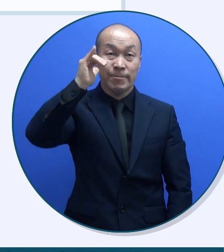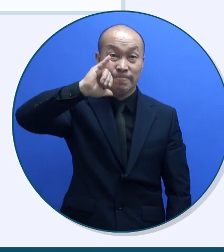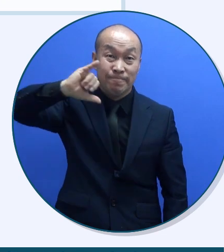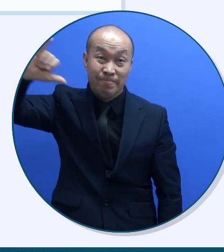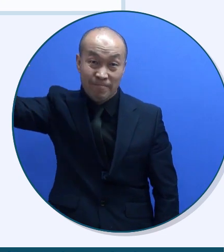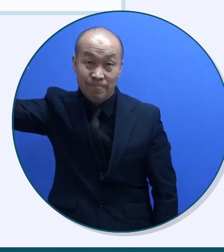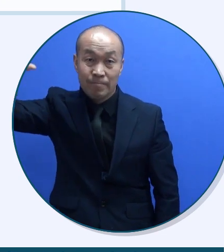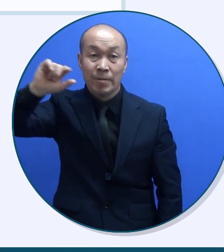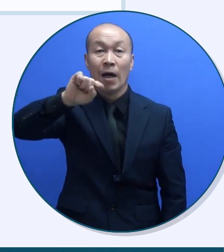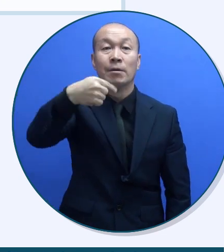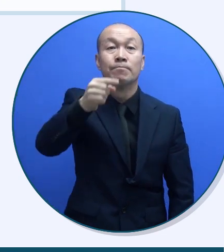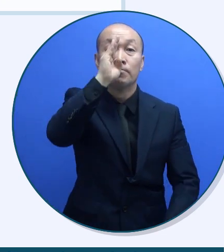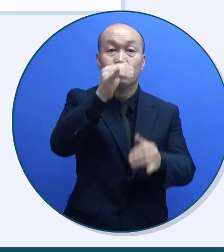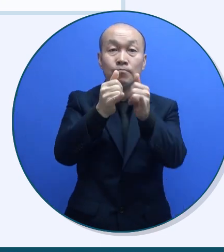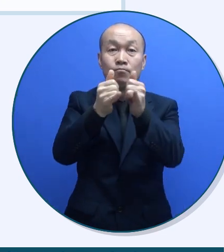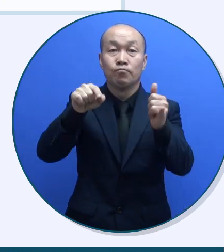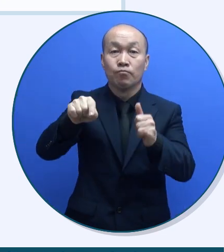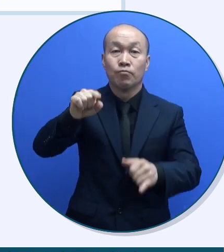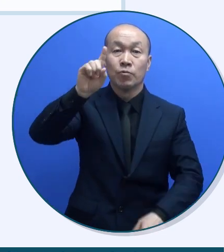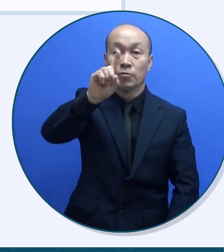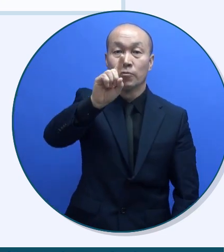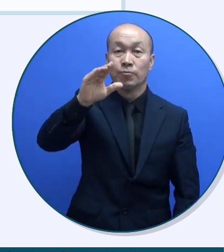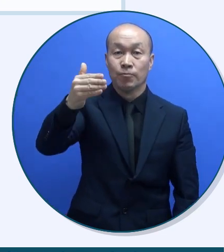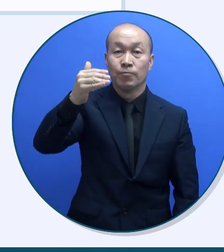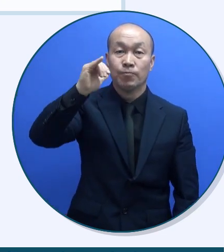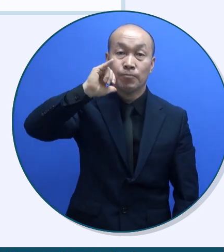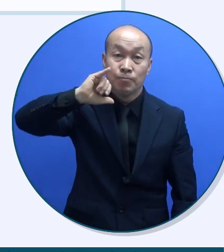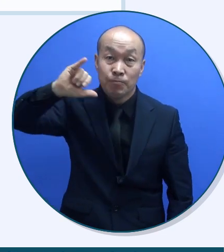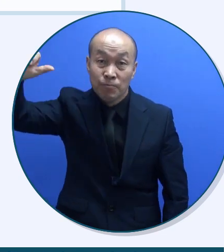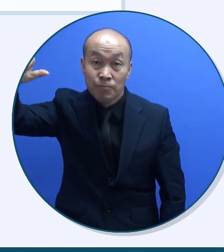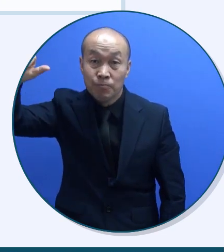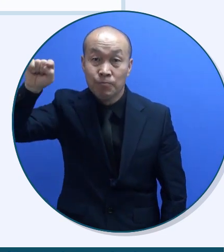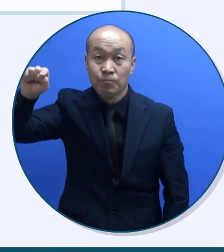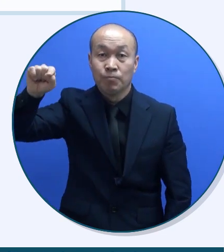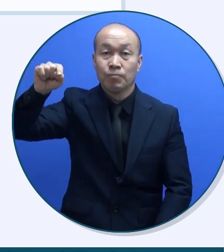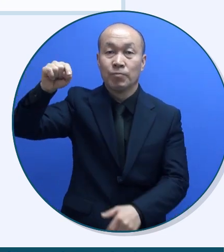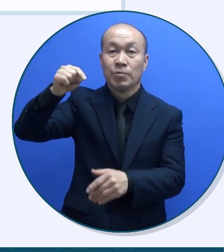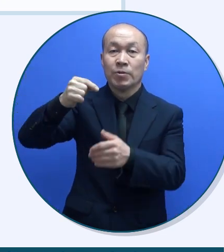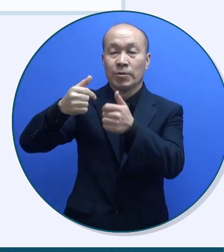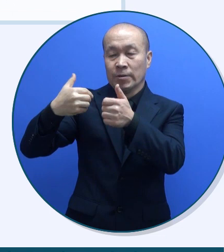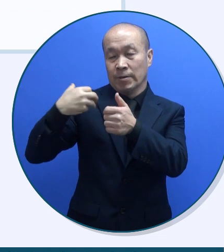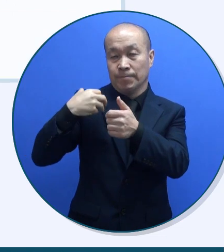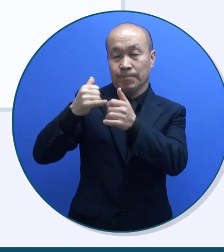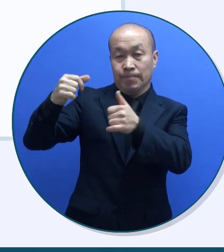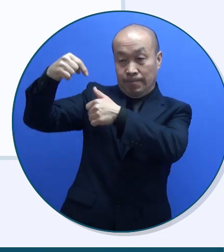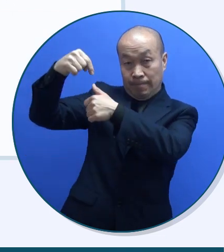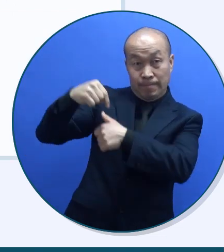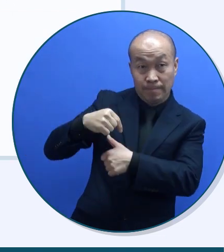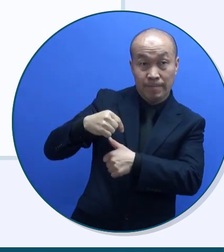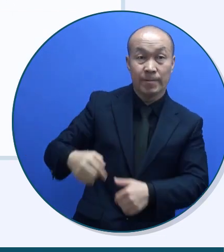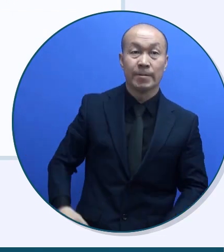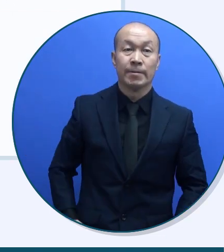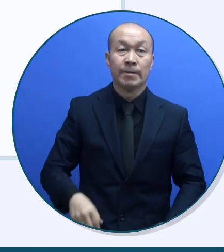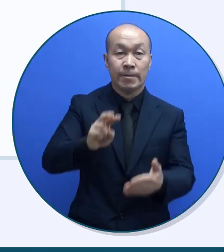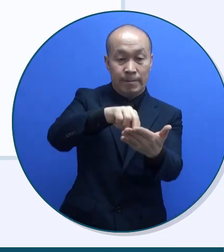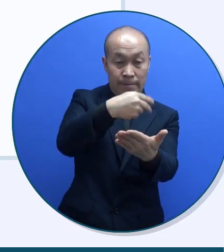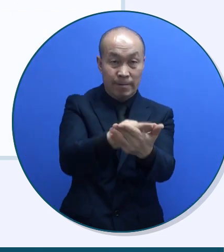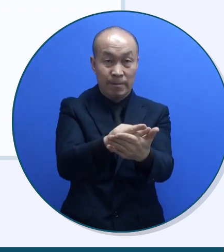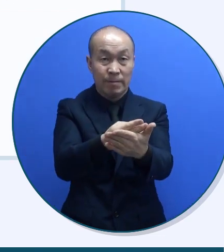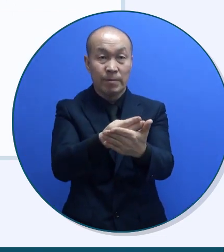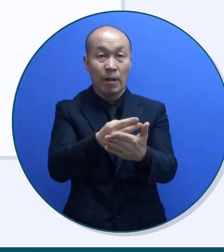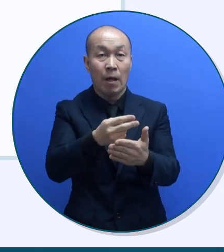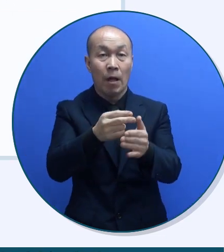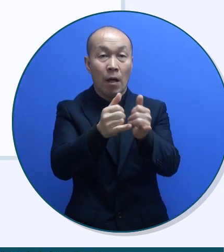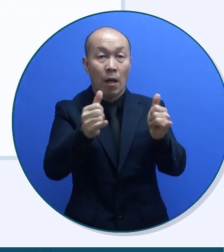119에 연락한 다음 환자의 옆을 지키면서 119 상담 요원의 지시를 따릅니다. 그러나 쓰러진 사람이